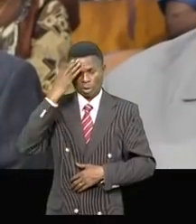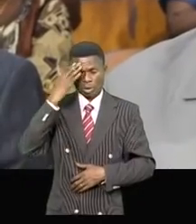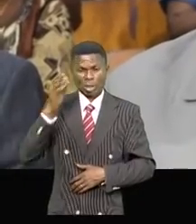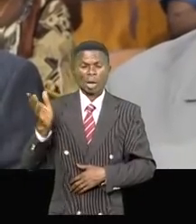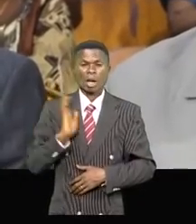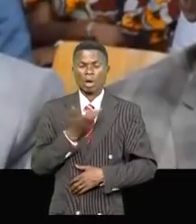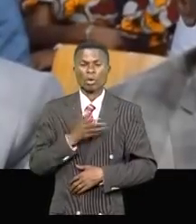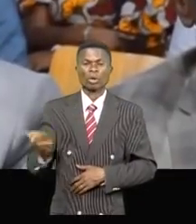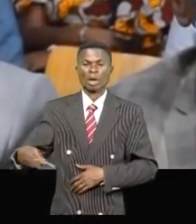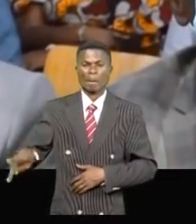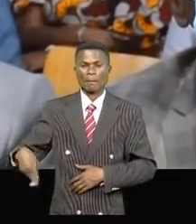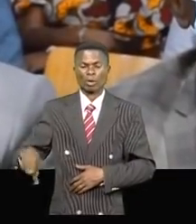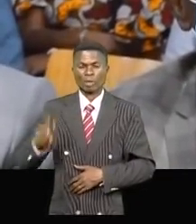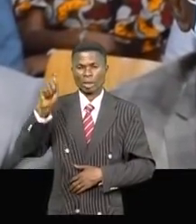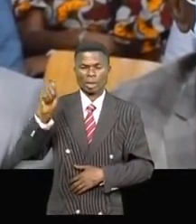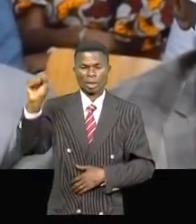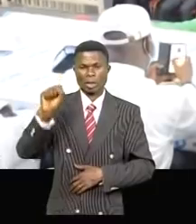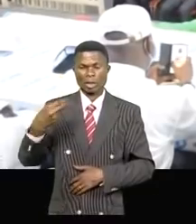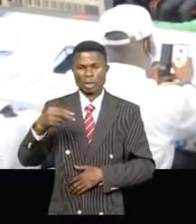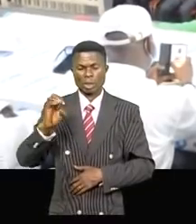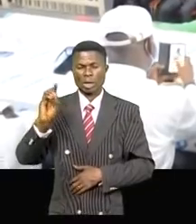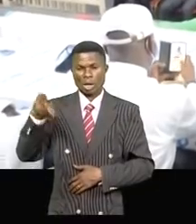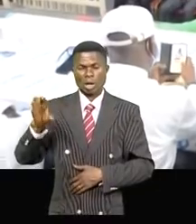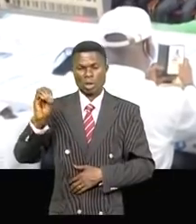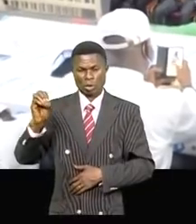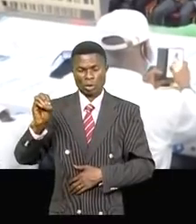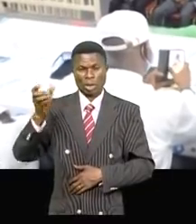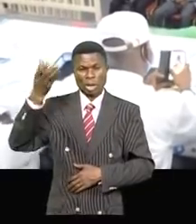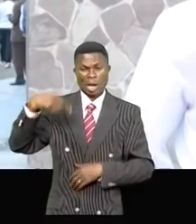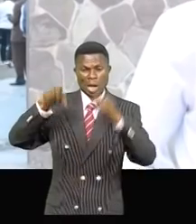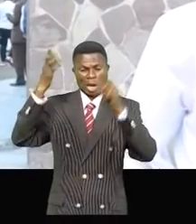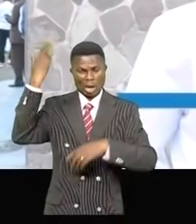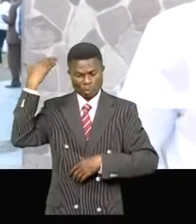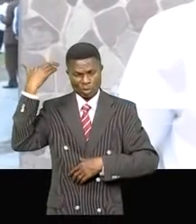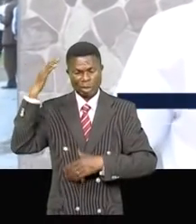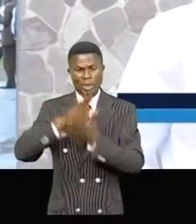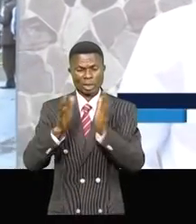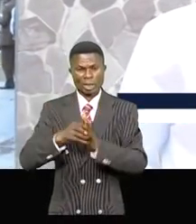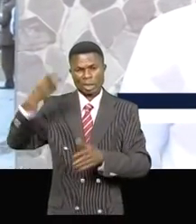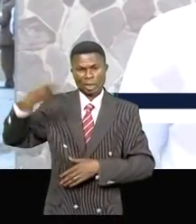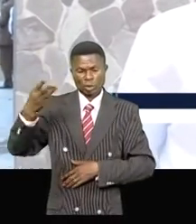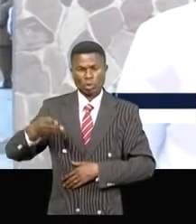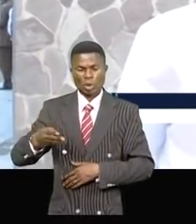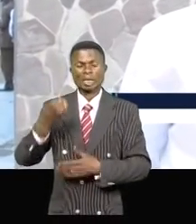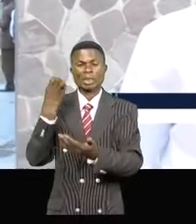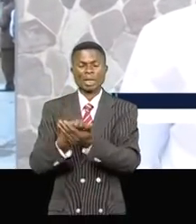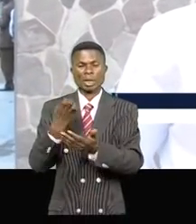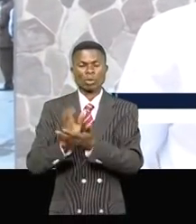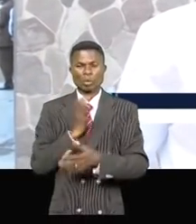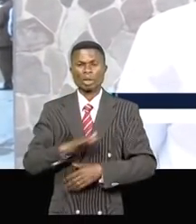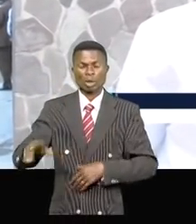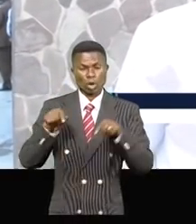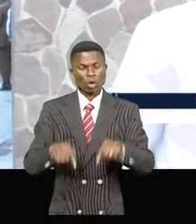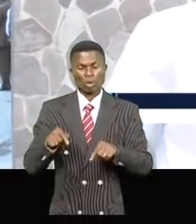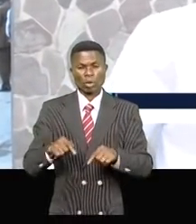Tchopo a été, en fait la Grande Orientale, il y a quelques années, a été le troisième pôle économique de notre pays. Mais